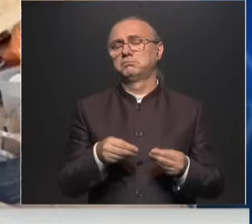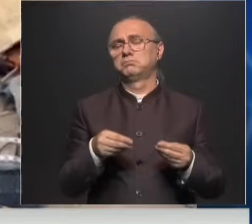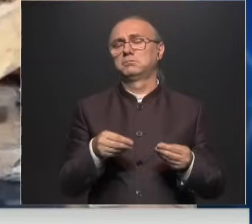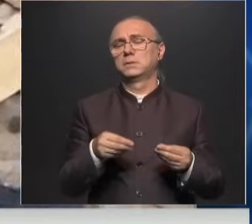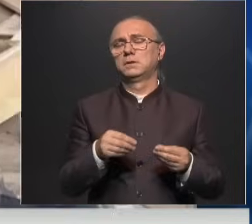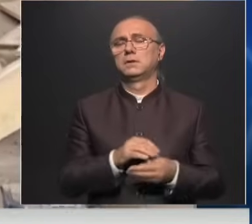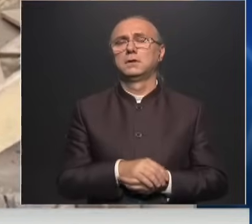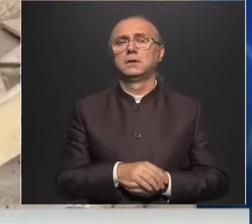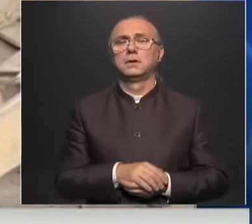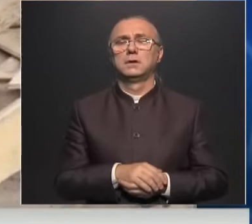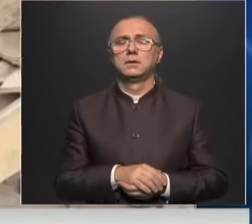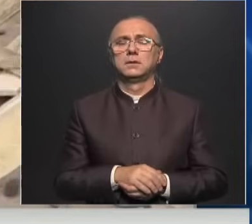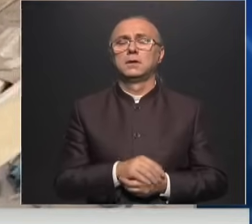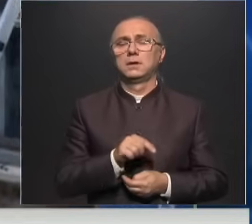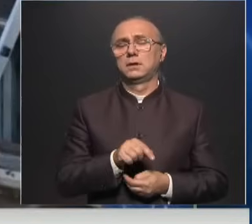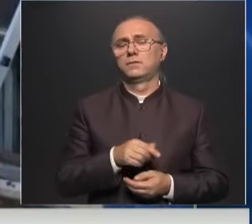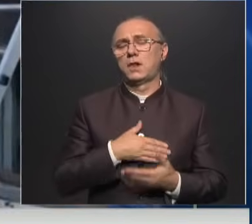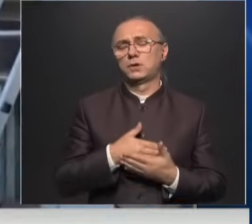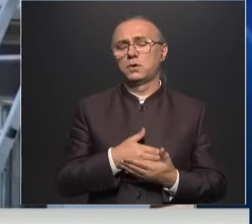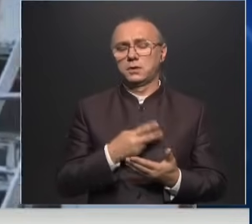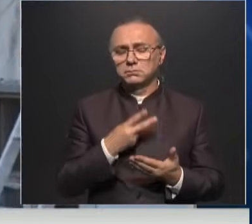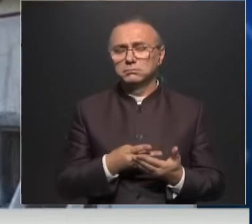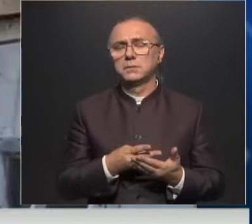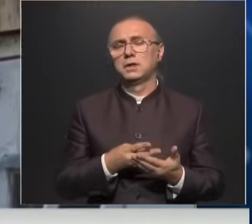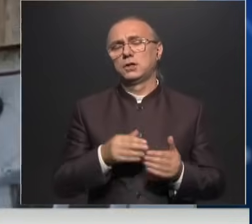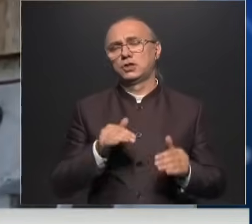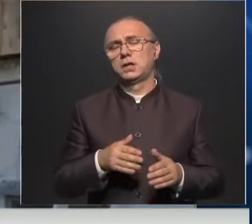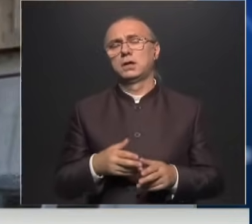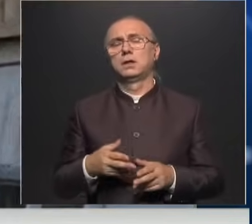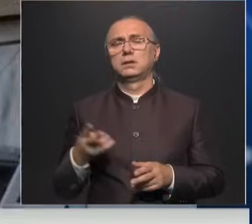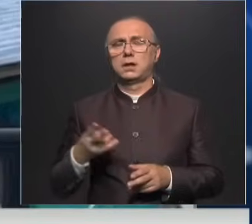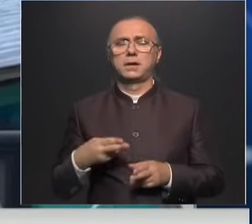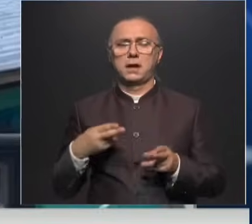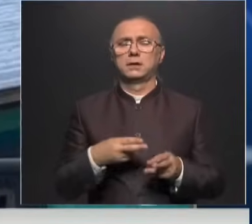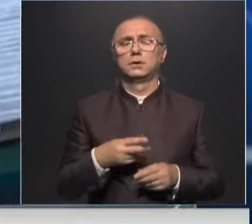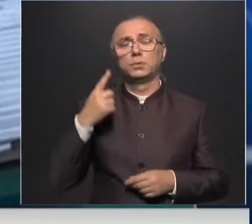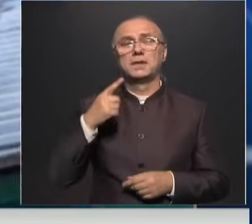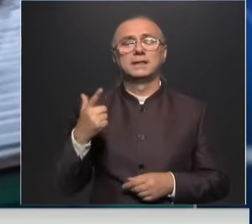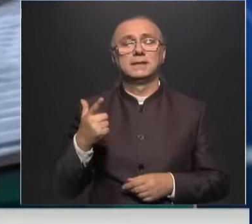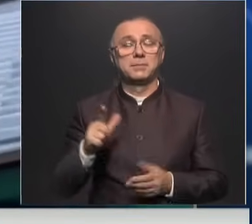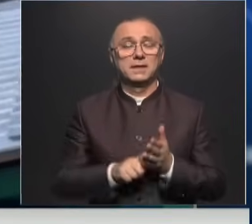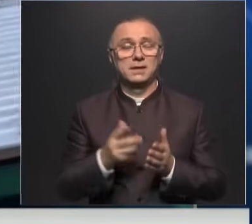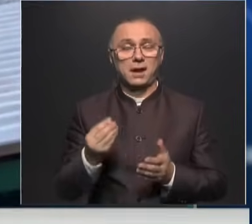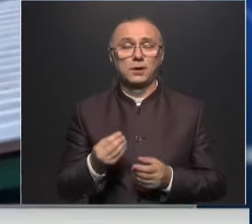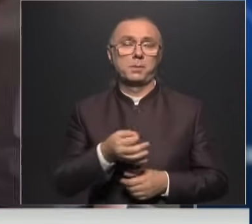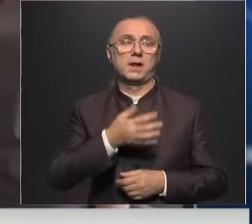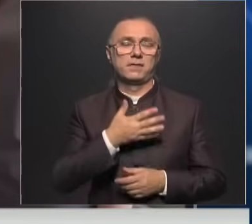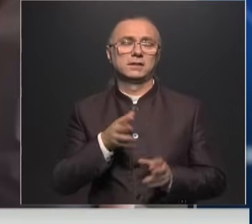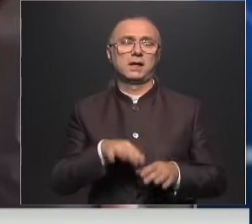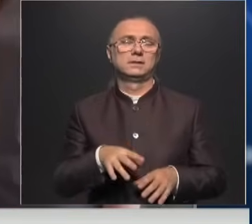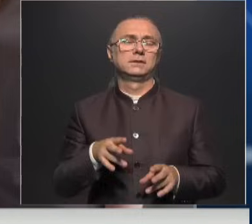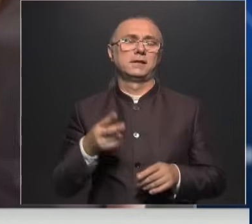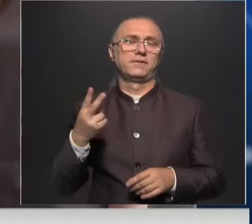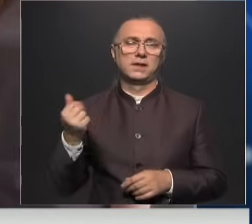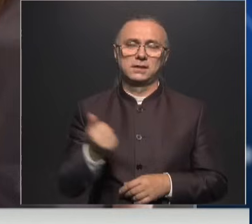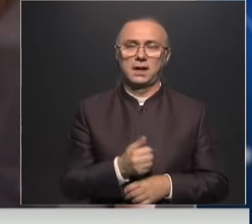в Петербурге. Решил, надо ехать. Думал, что на 7 дней, но так понравилось, что остался на 2 недели. Я думал, что увижу